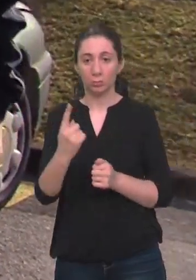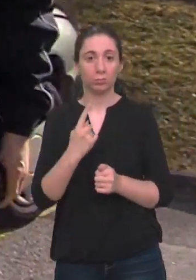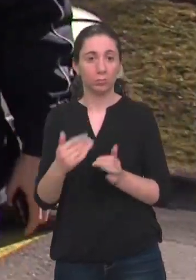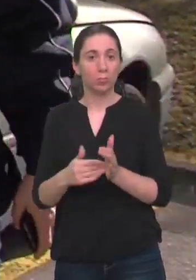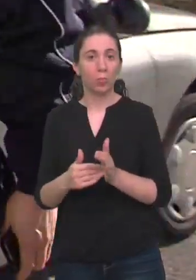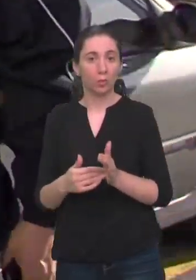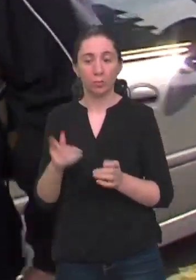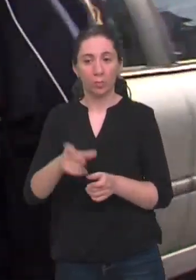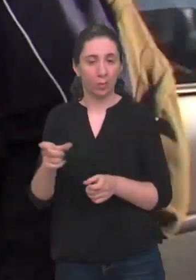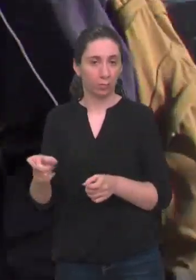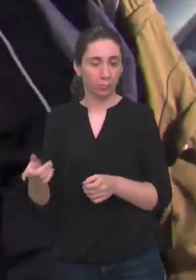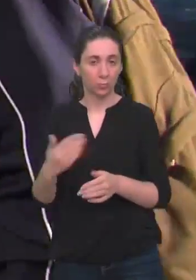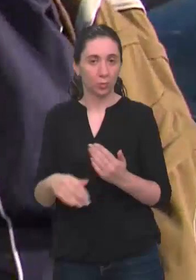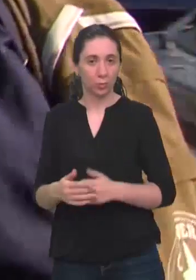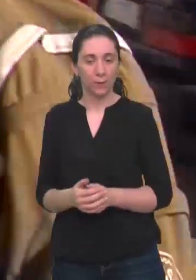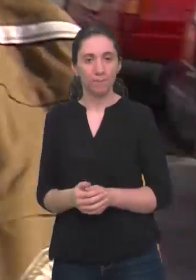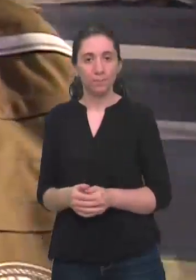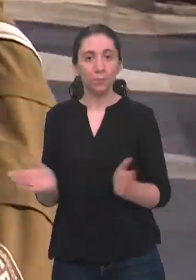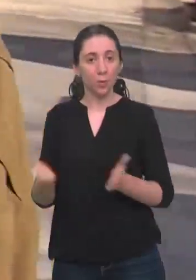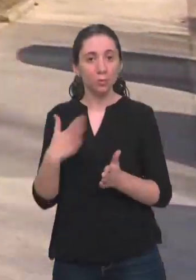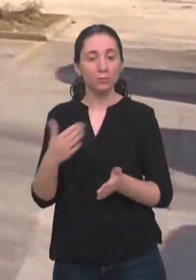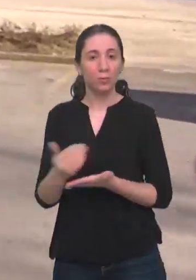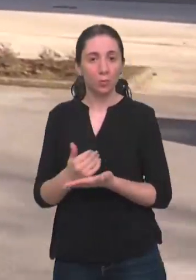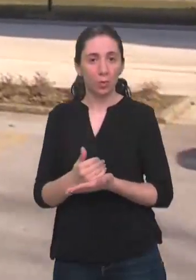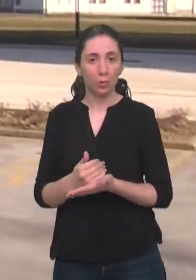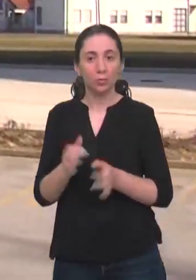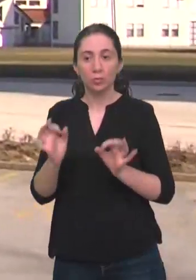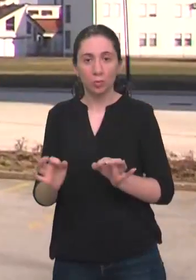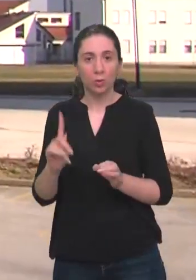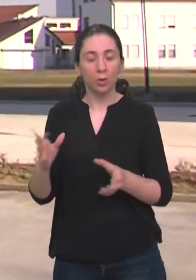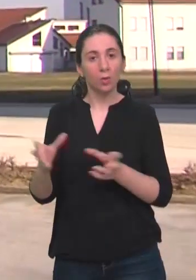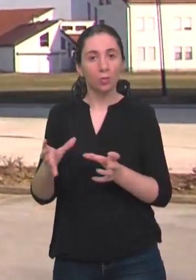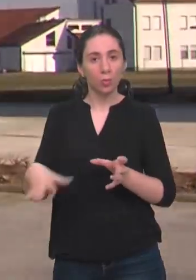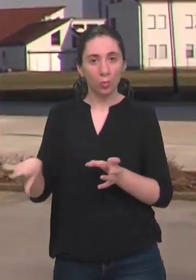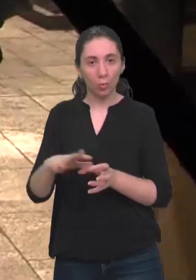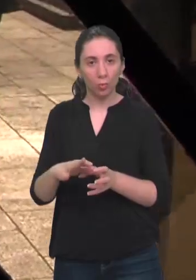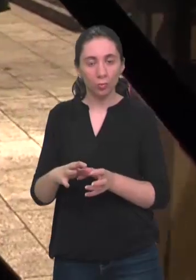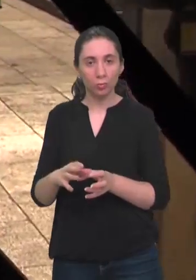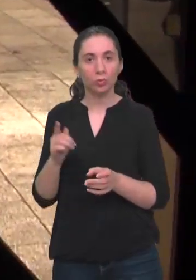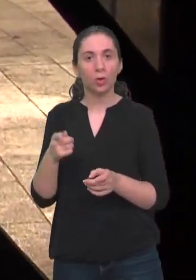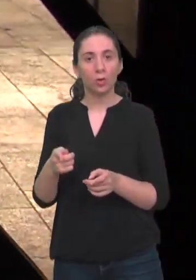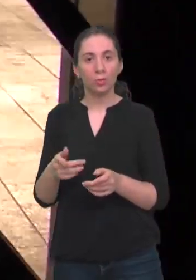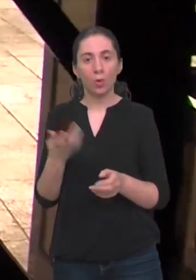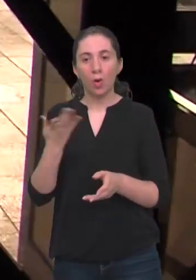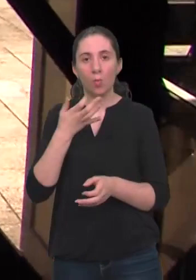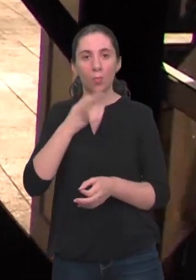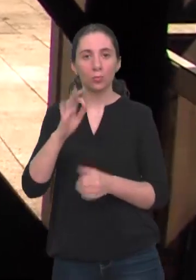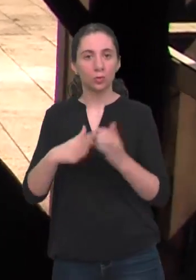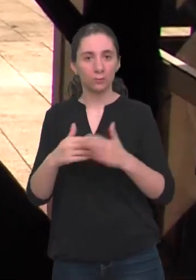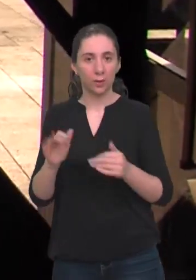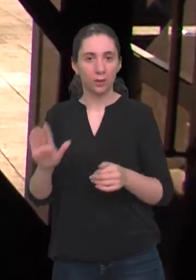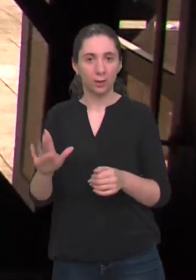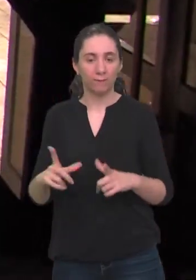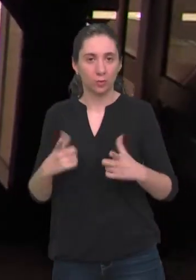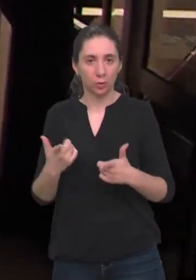potrebama korisnika. Potiče svoje korisnike na socijalizaciju i druženje, čime izravno utječe na poboljšanje kvalitete